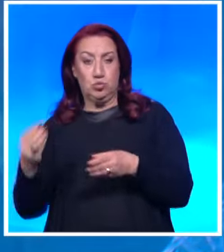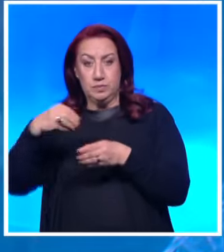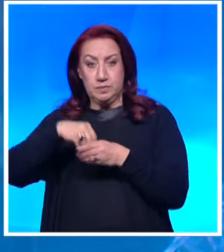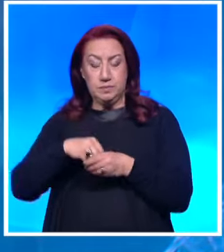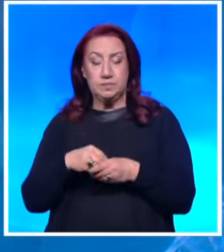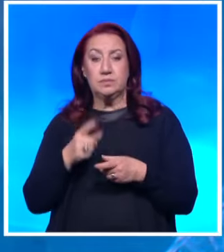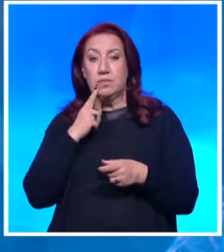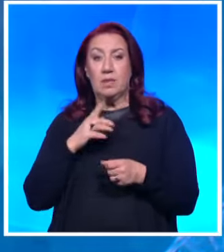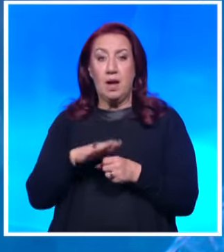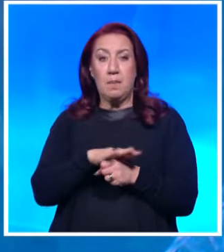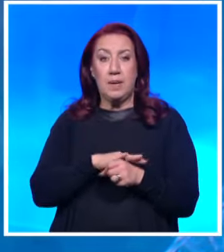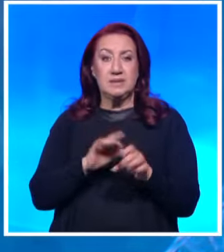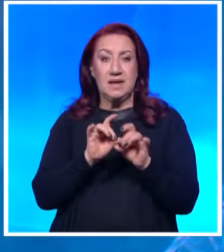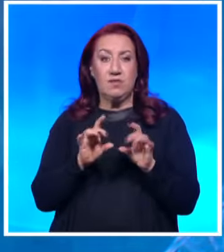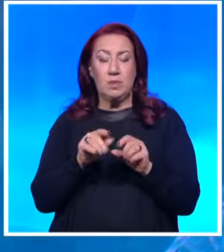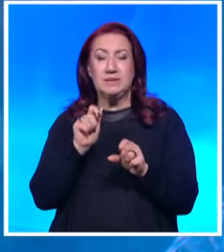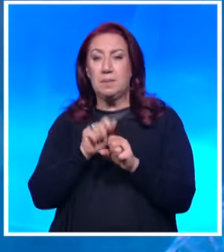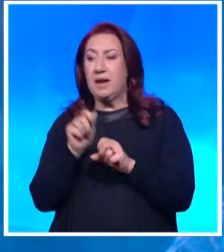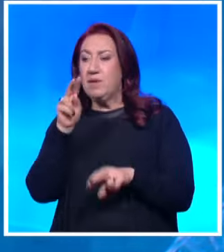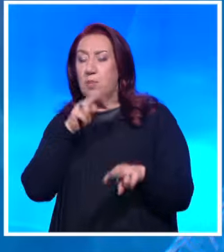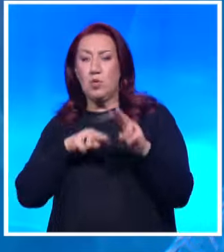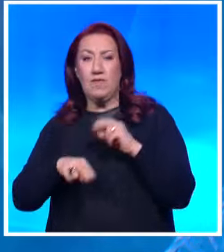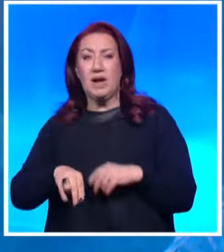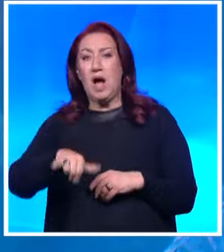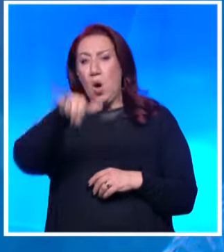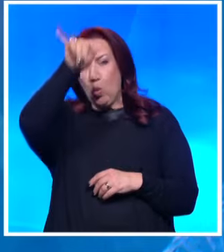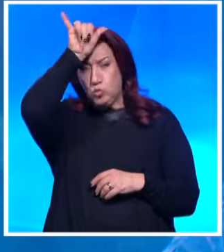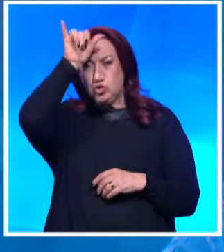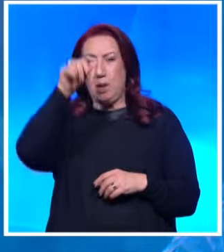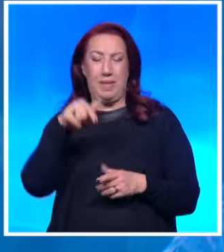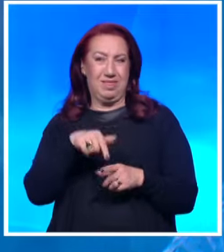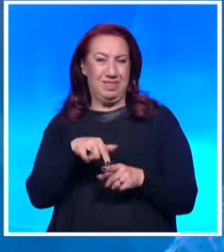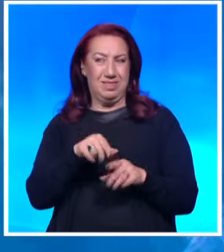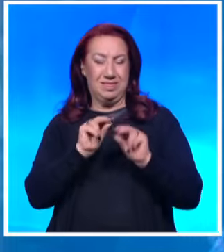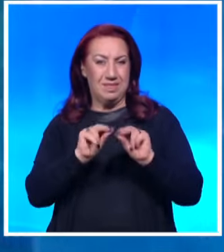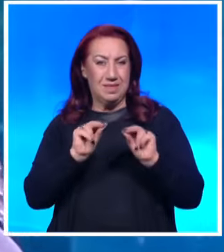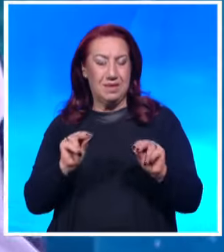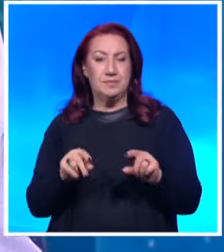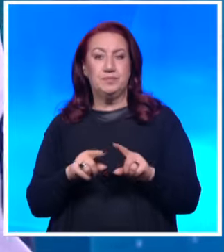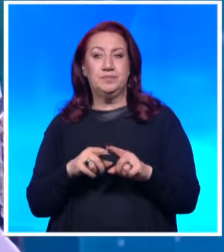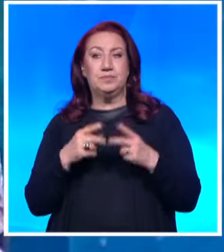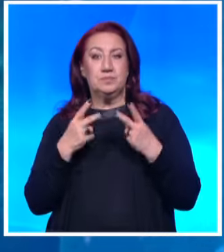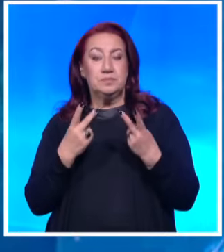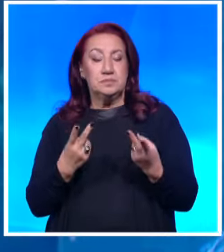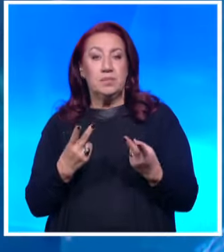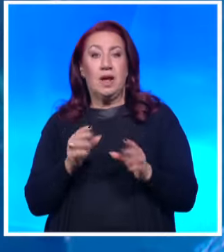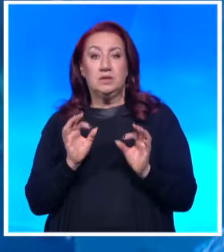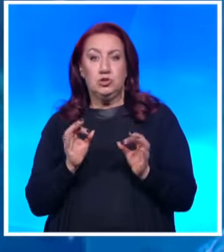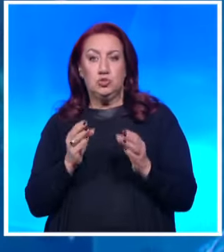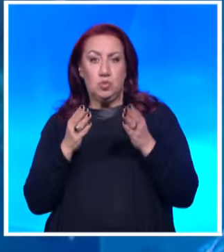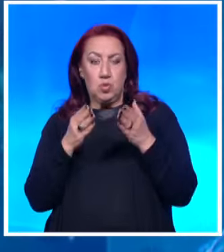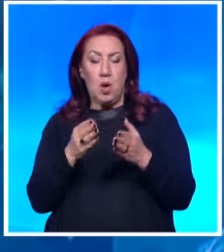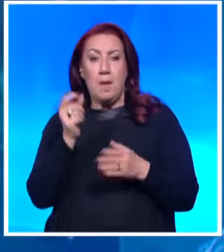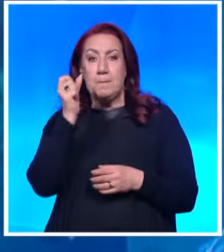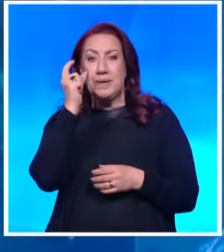на данните извършваме проверки в учебните центрове, на определени насочват ни данните към определени председатели на изпитни комисии, при